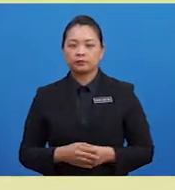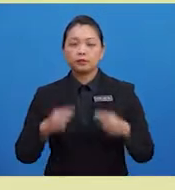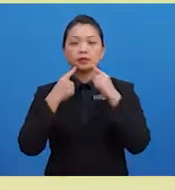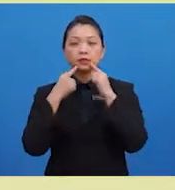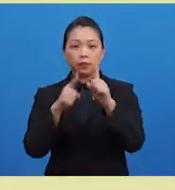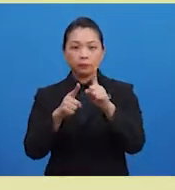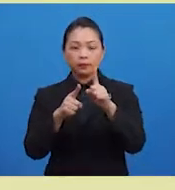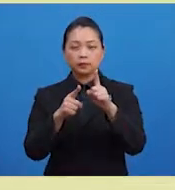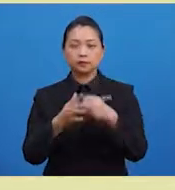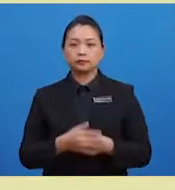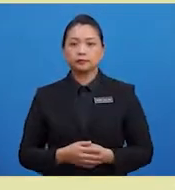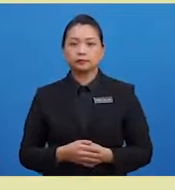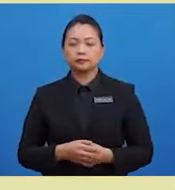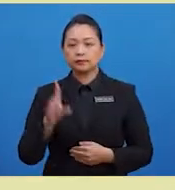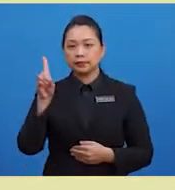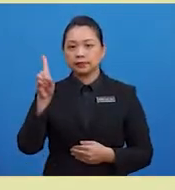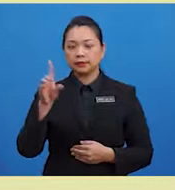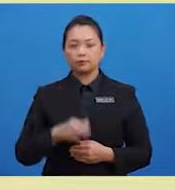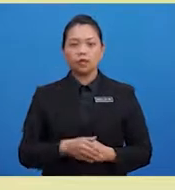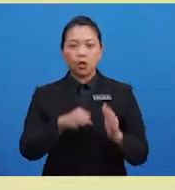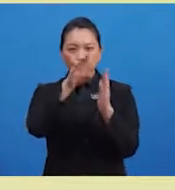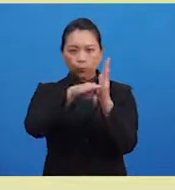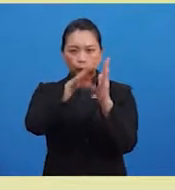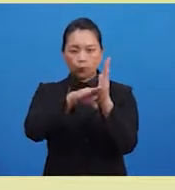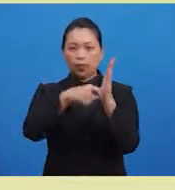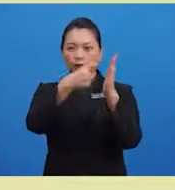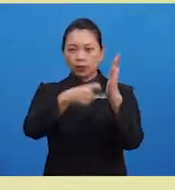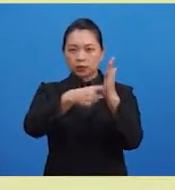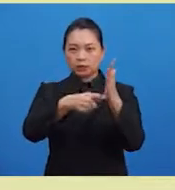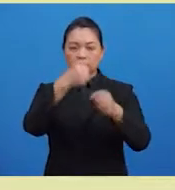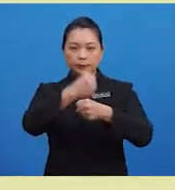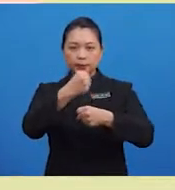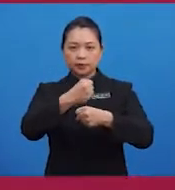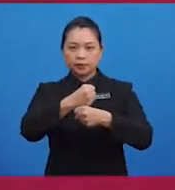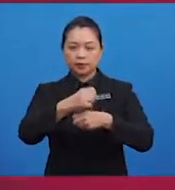Jawapannya adalah D. Mengurangkan kos pekerja.